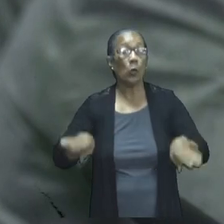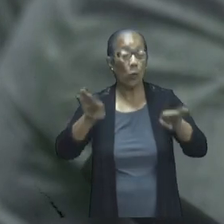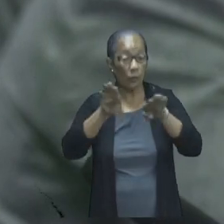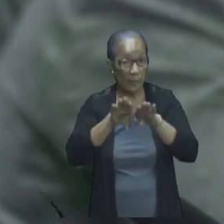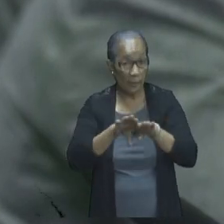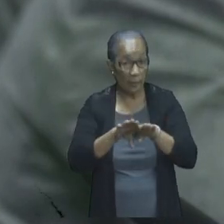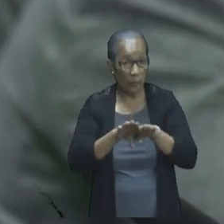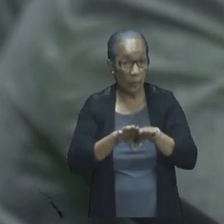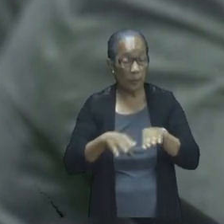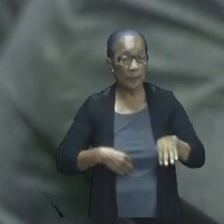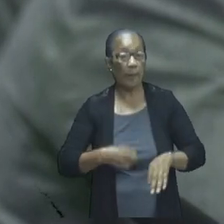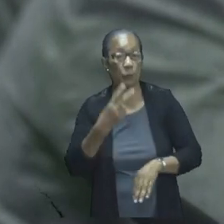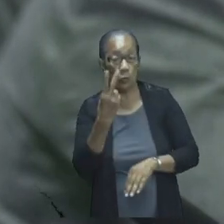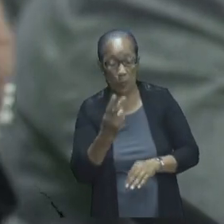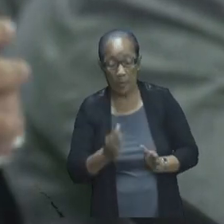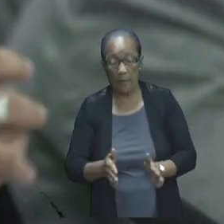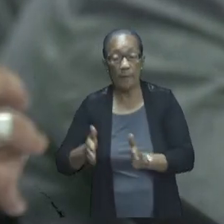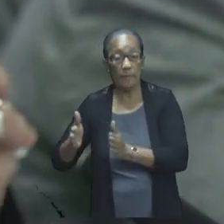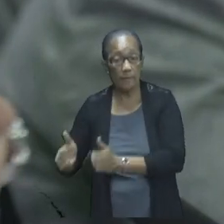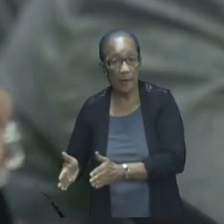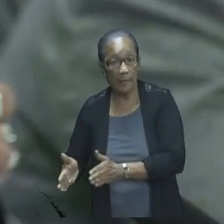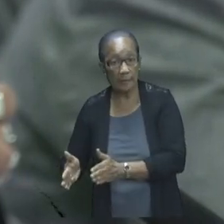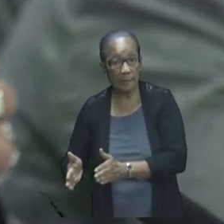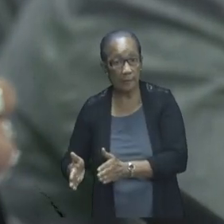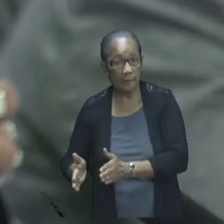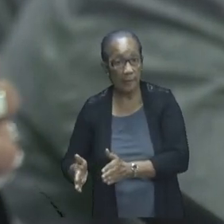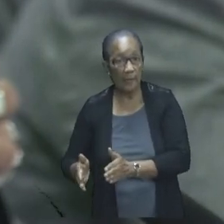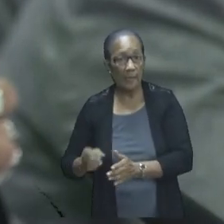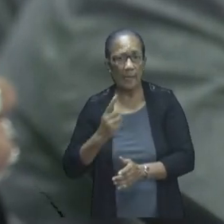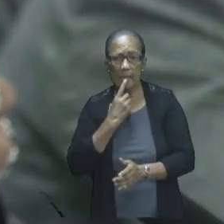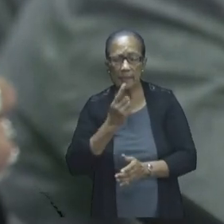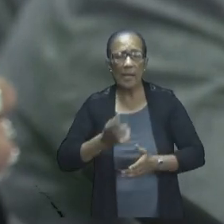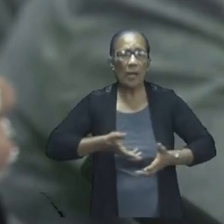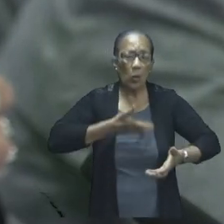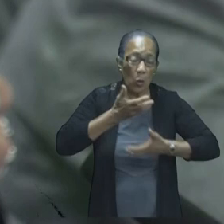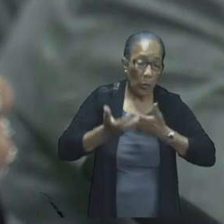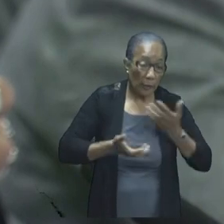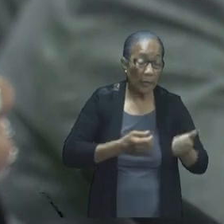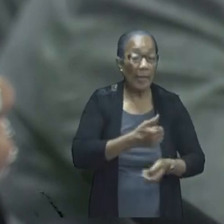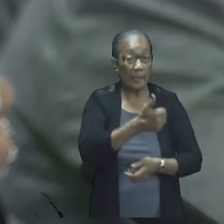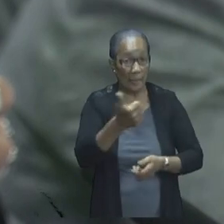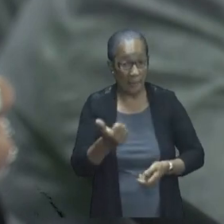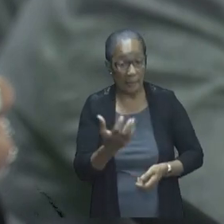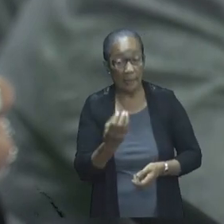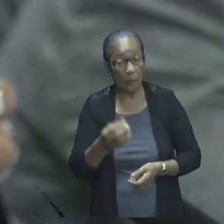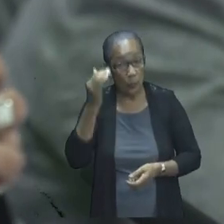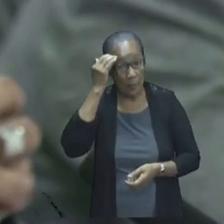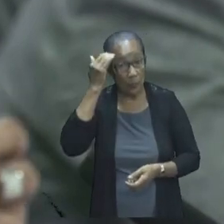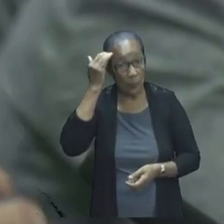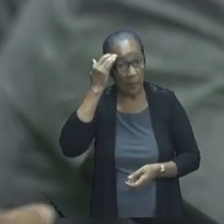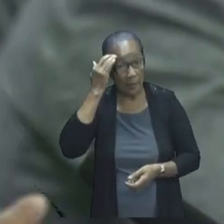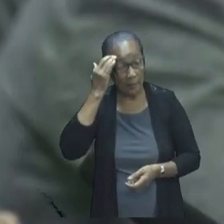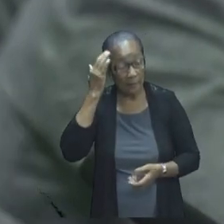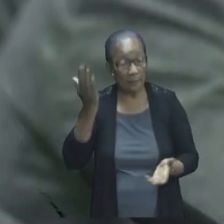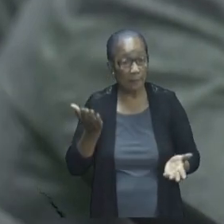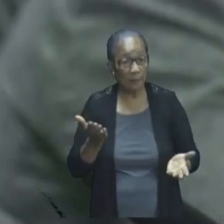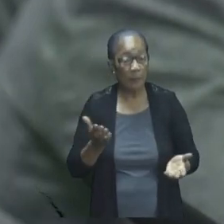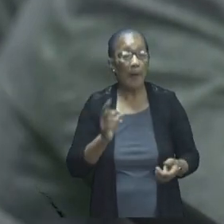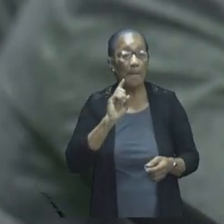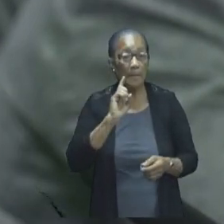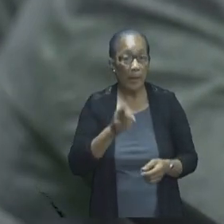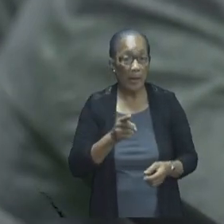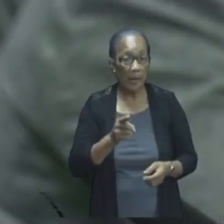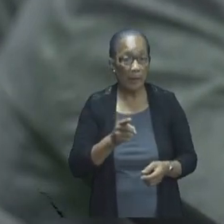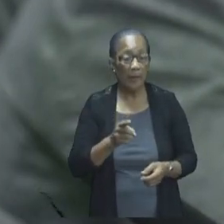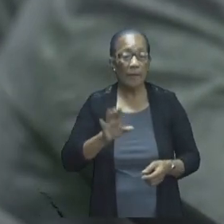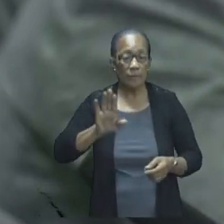drie fasen dat is eigenlijk al uitgelegd hoe je dat iedereen natuurlijk zit te wachten totdat hebben overmakingen worden gepleegd maar het